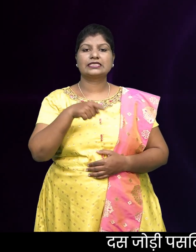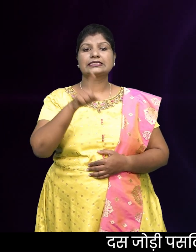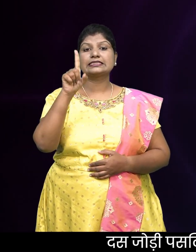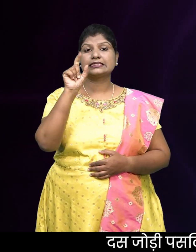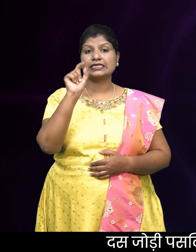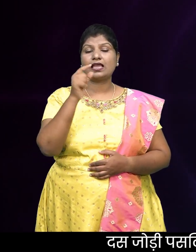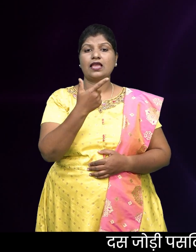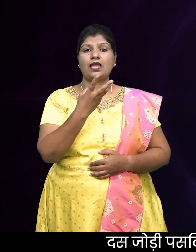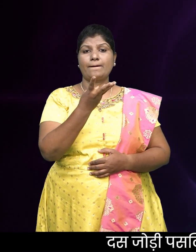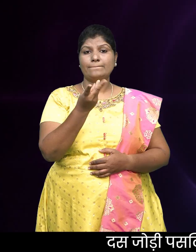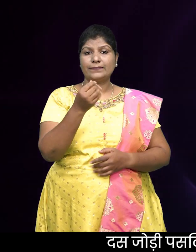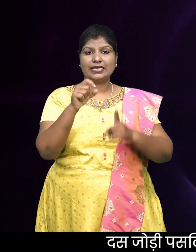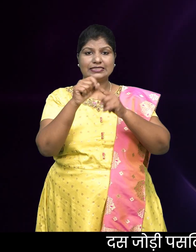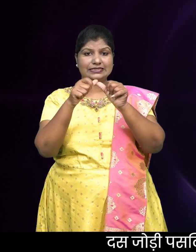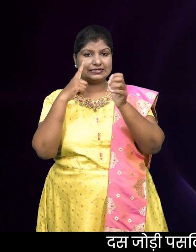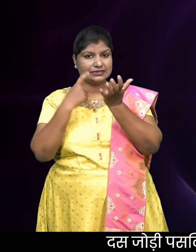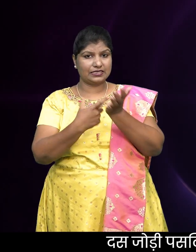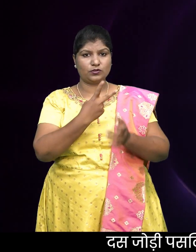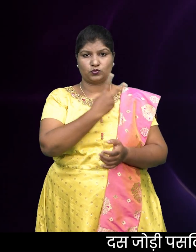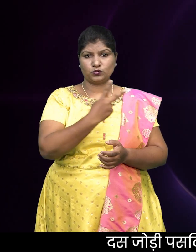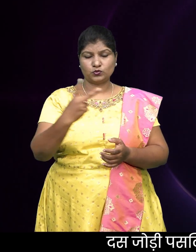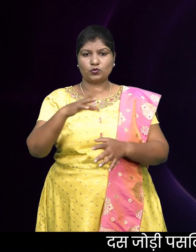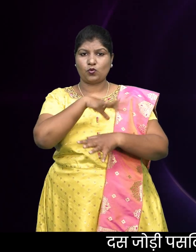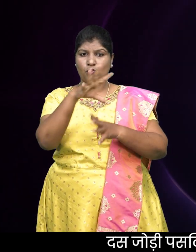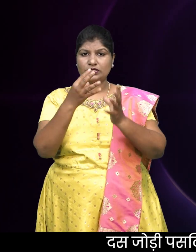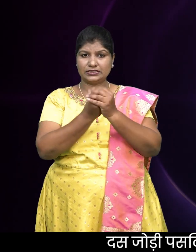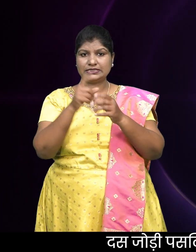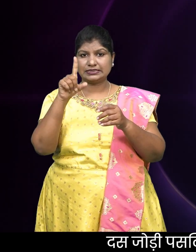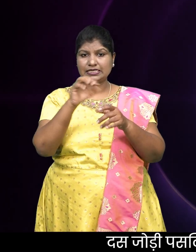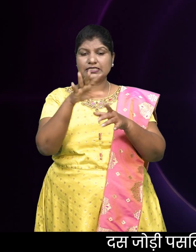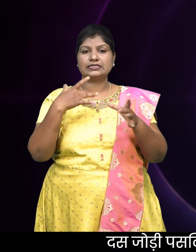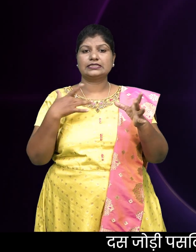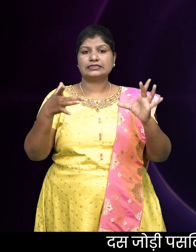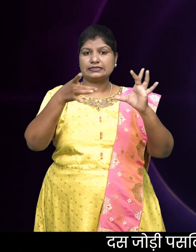10 जोड़ी पसलियां सामने की ओर उरोस्ती से जुड़ी होती है।